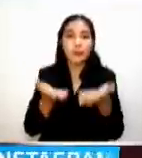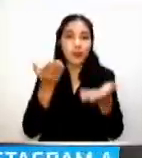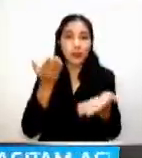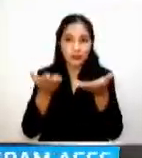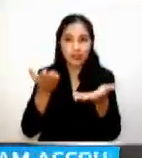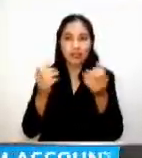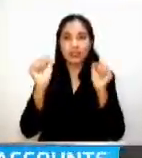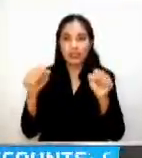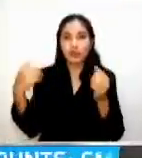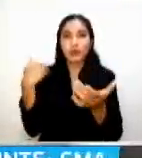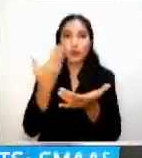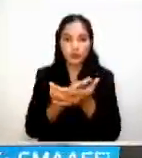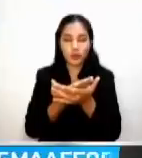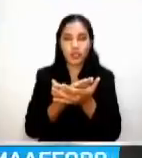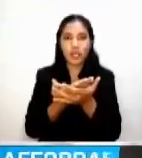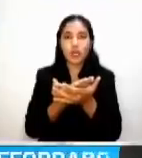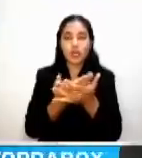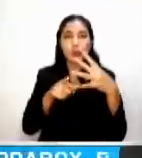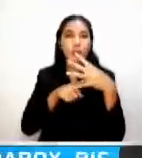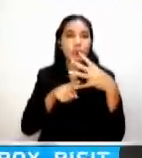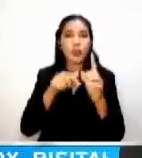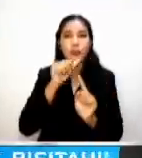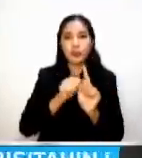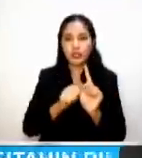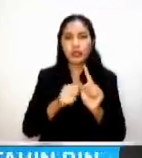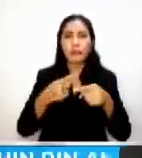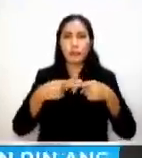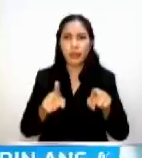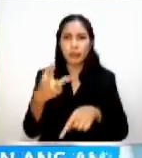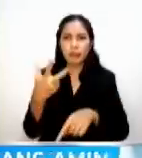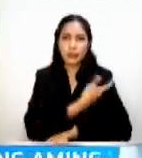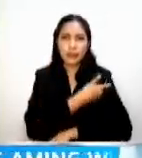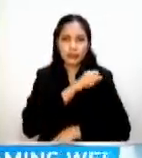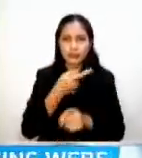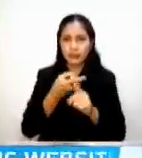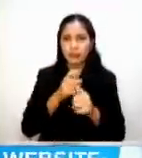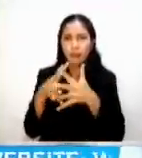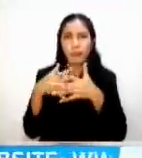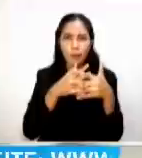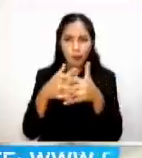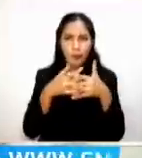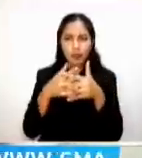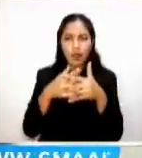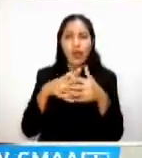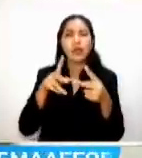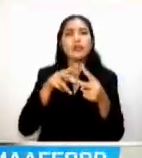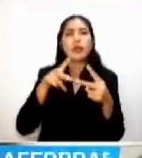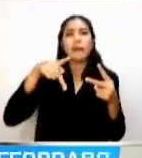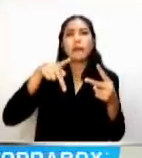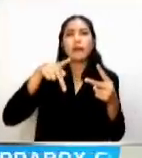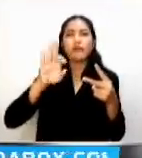Abril. Paano naman kaya ang mga bakuna na inaasahang manggagaling sa Amerika gaya ng Pfizer at Moderna? Pfizer,